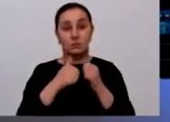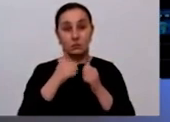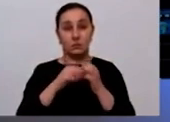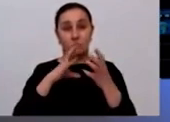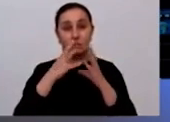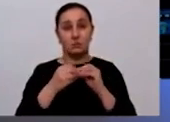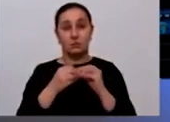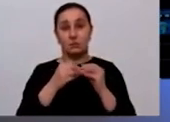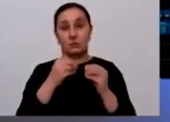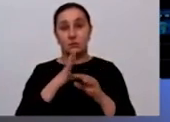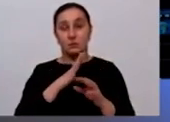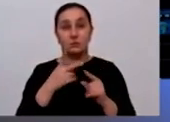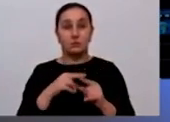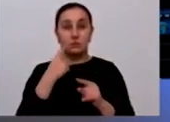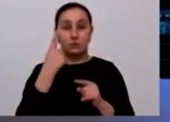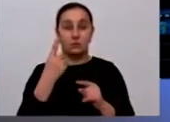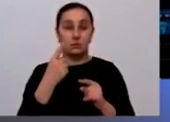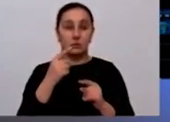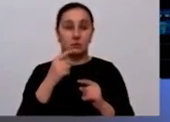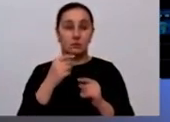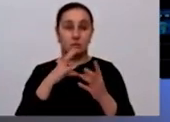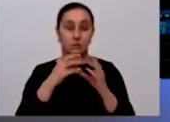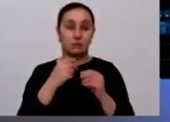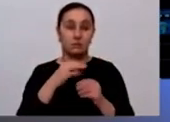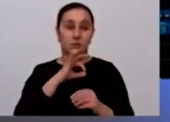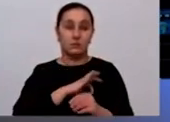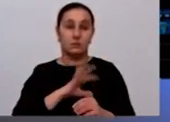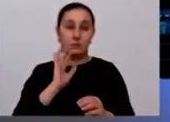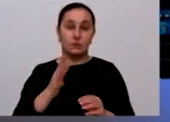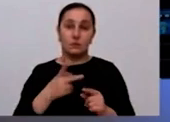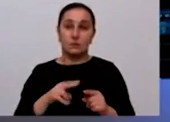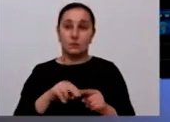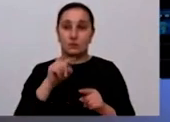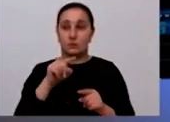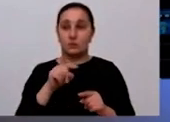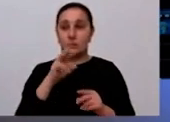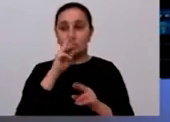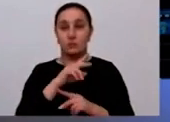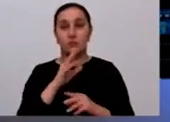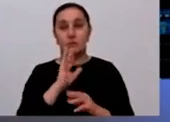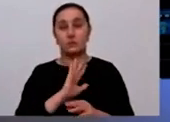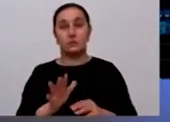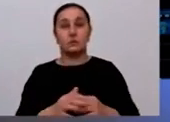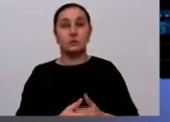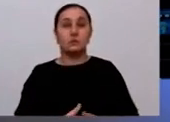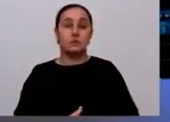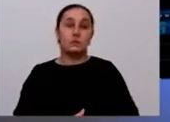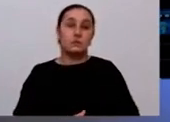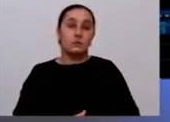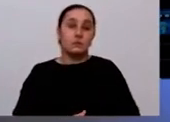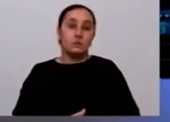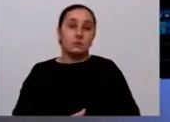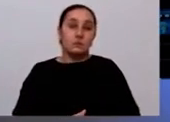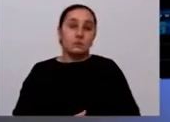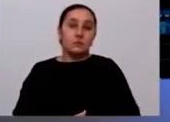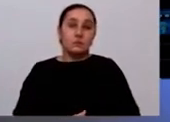hajm chiqmasligi uchun bitta qilib olgan hajmimizdan biz foydalanmoqdamiz. Shunda xatolikka yo'l qo'ymaysiz.